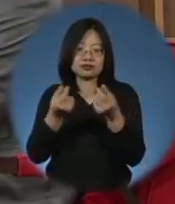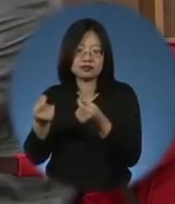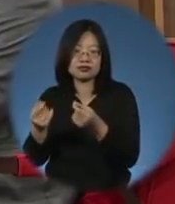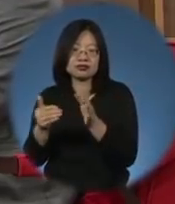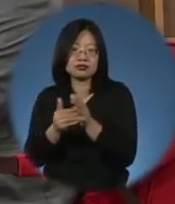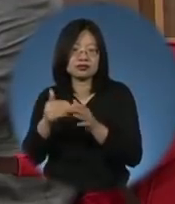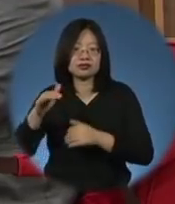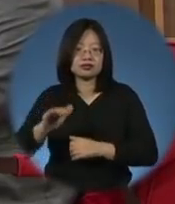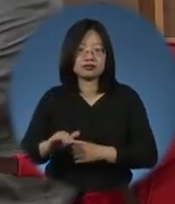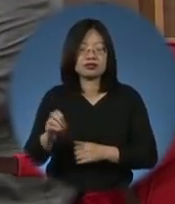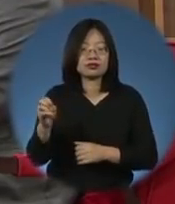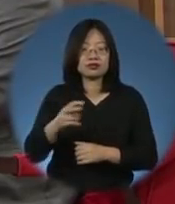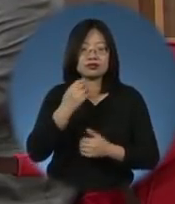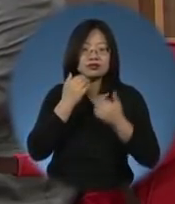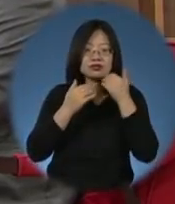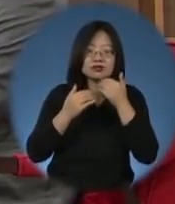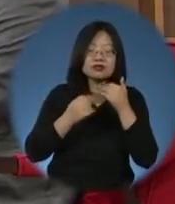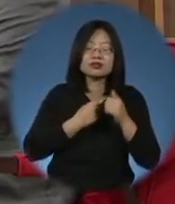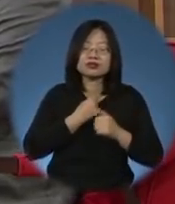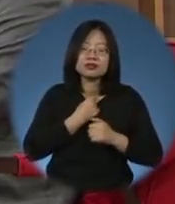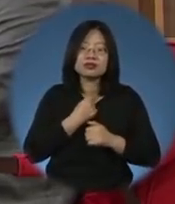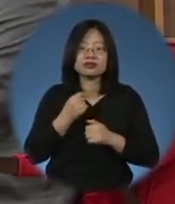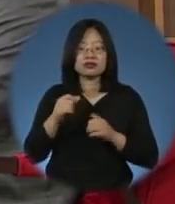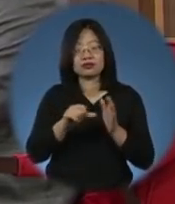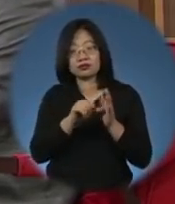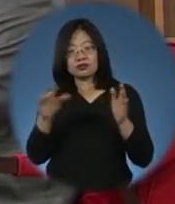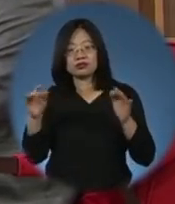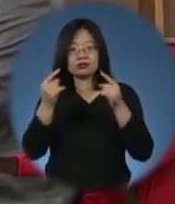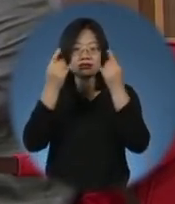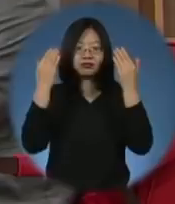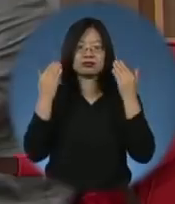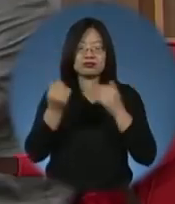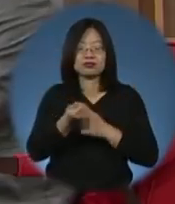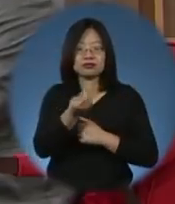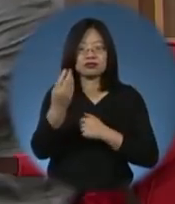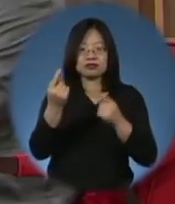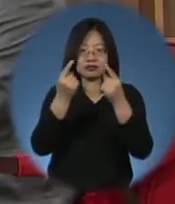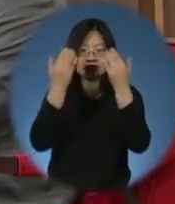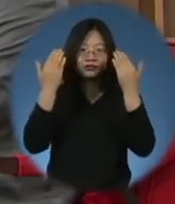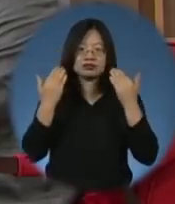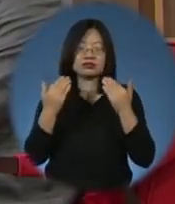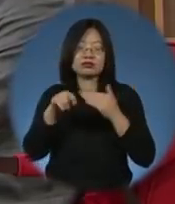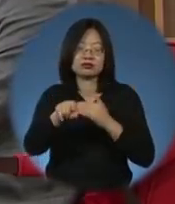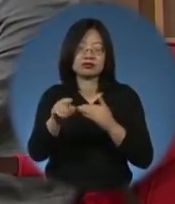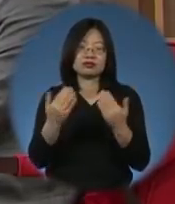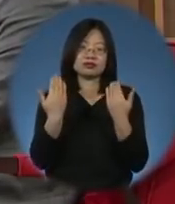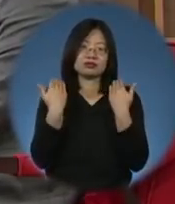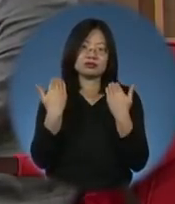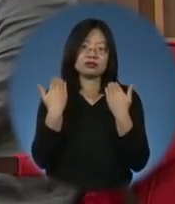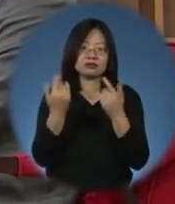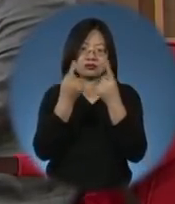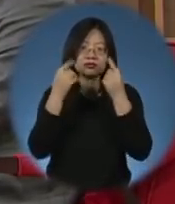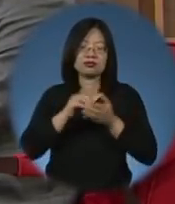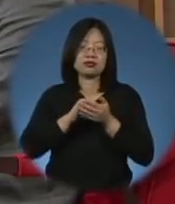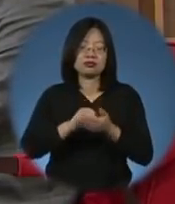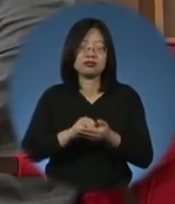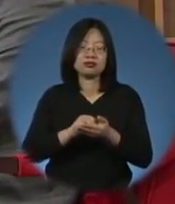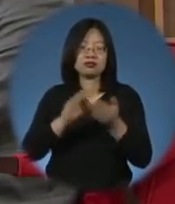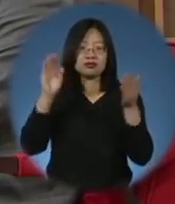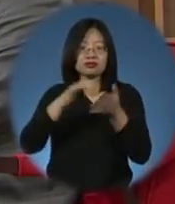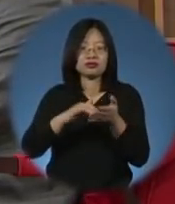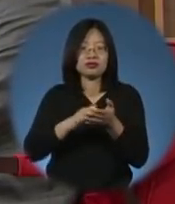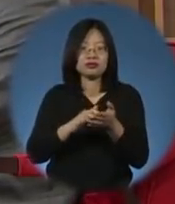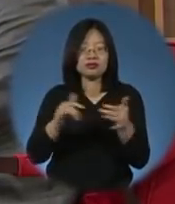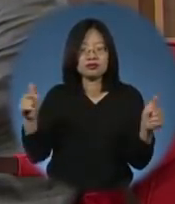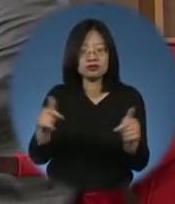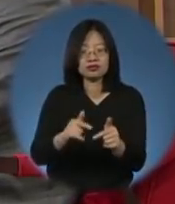그런데 또 누구나 선망하는 명문대학교, 그 몇몇 대학교, 그 학교는 대학을 가고자 하는 학생 수가